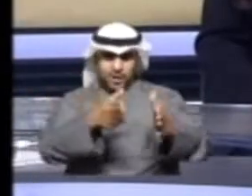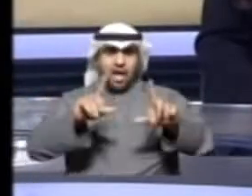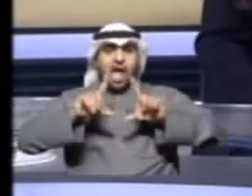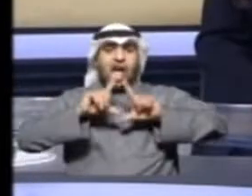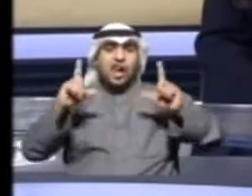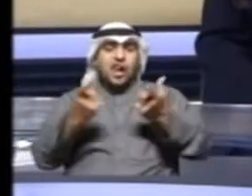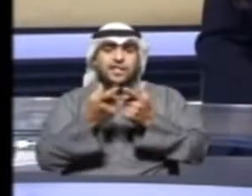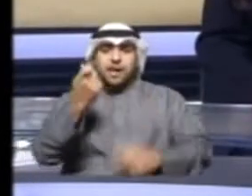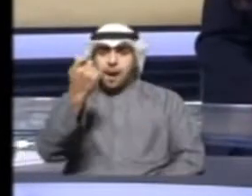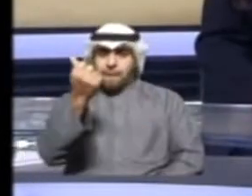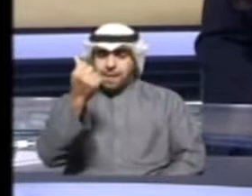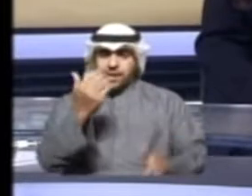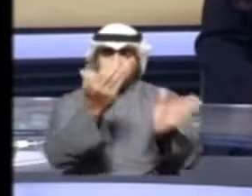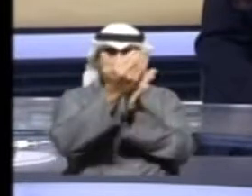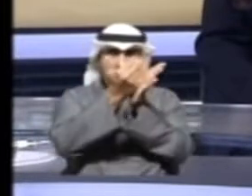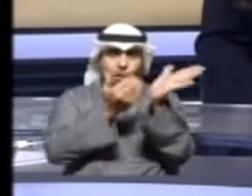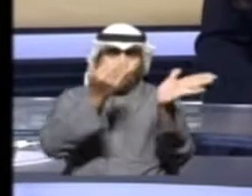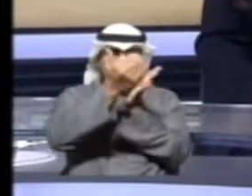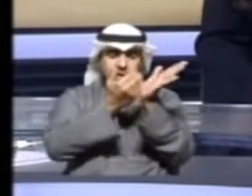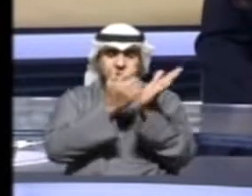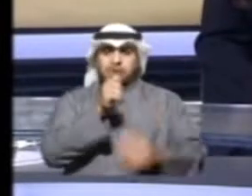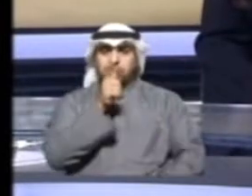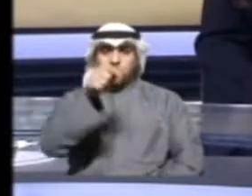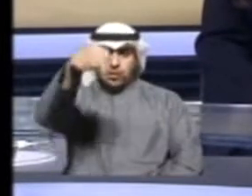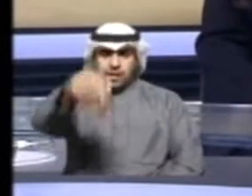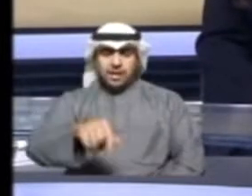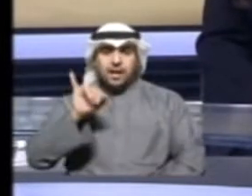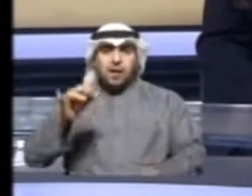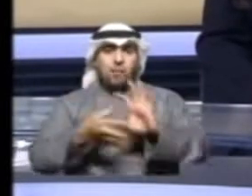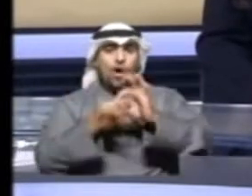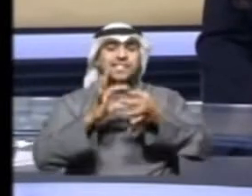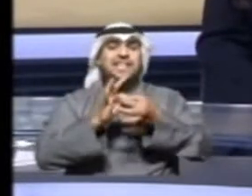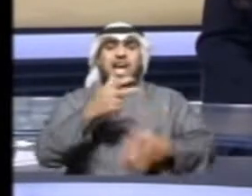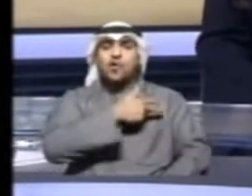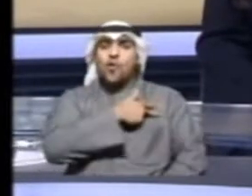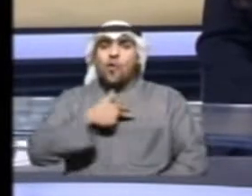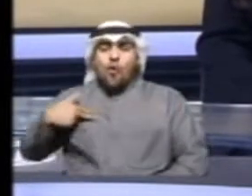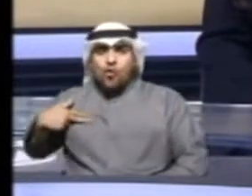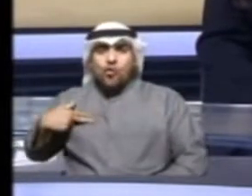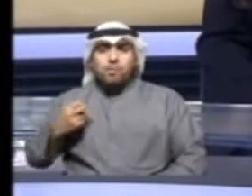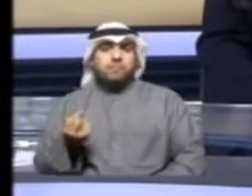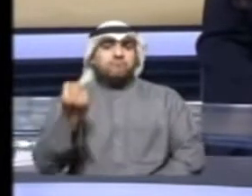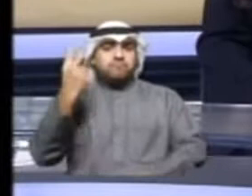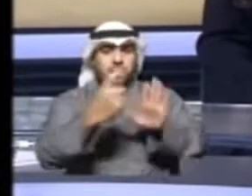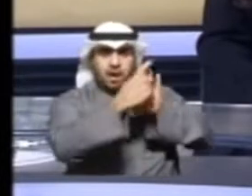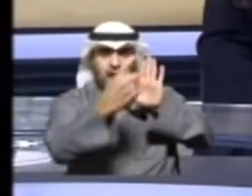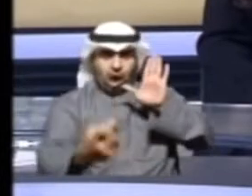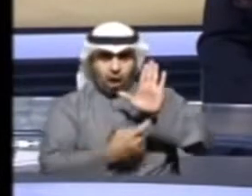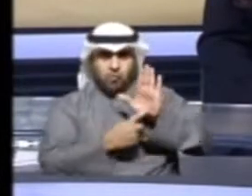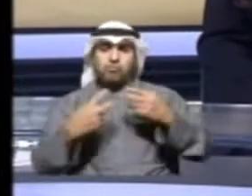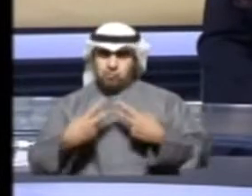البرلمانية ناقشت اقتراح اعتماد قوائم الحوكمة في المؤسسات الحكومية. كذلك أشادت لجنة حقوق الإنسان